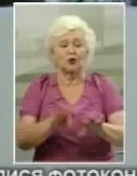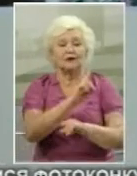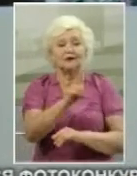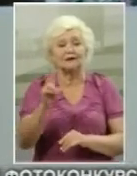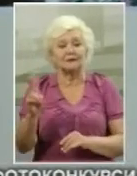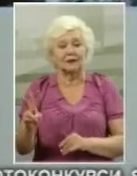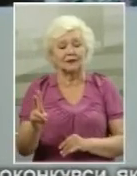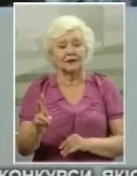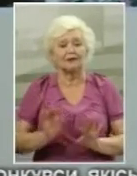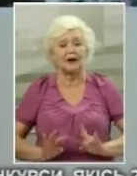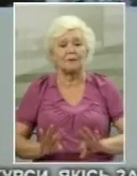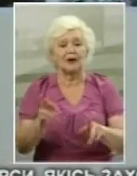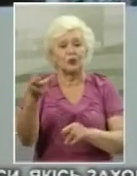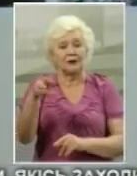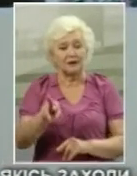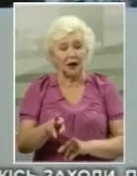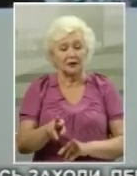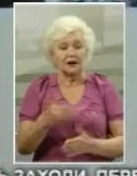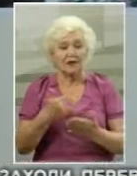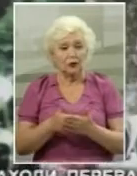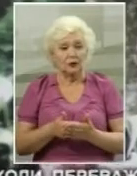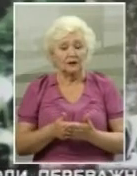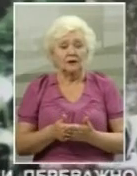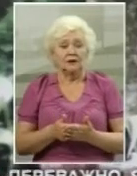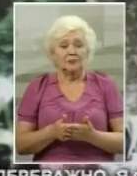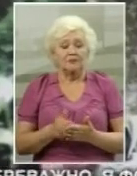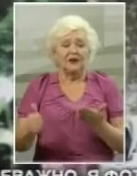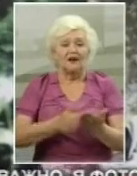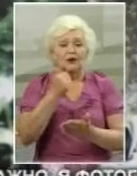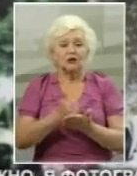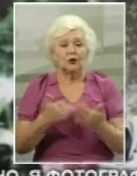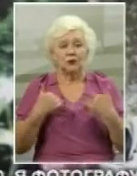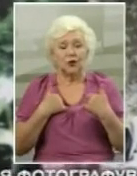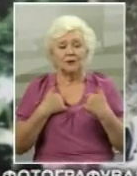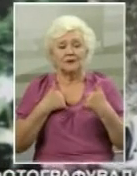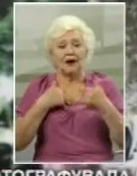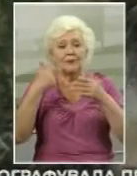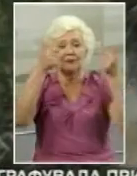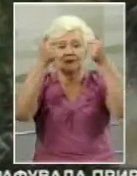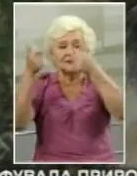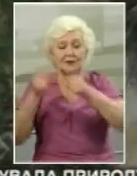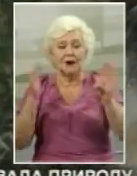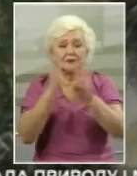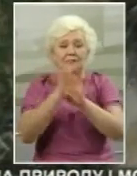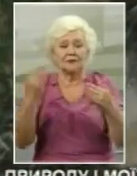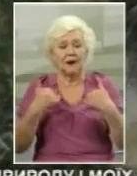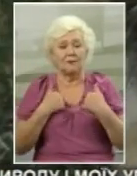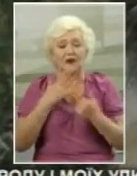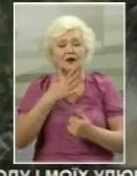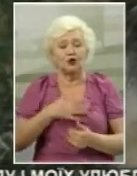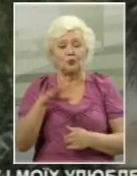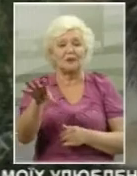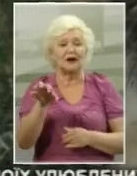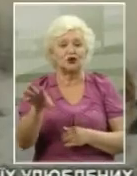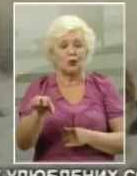какие-то мероприятия. Вот. В основном я снимала природу и моих любимых собак.